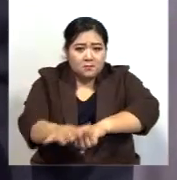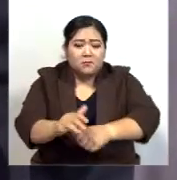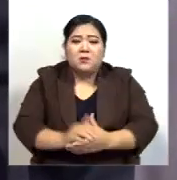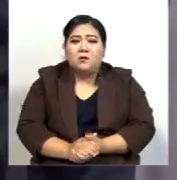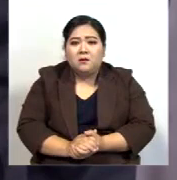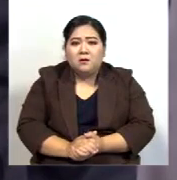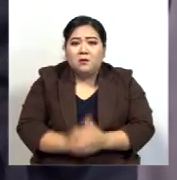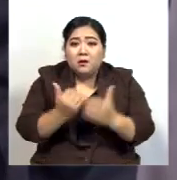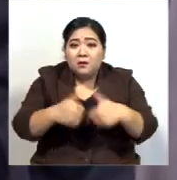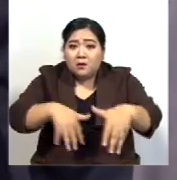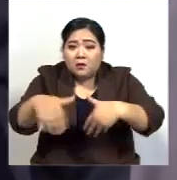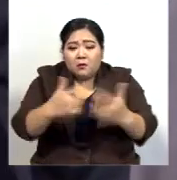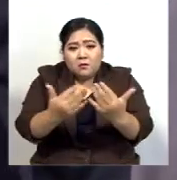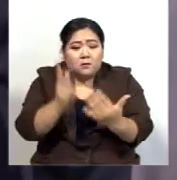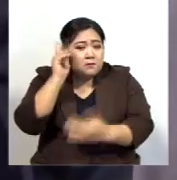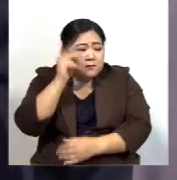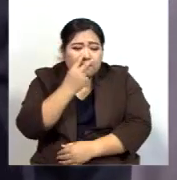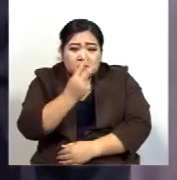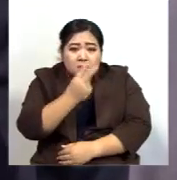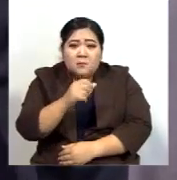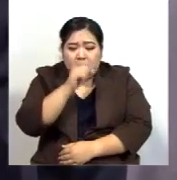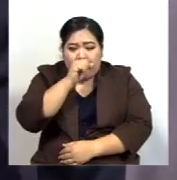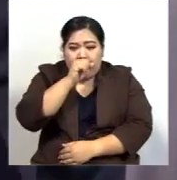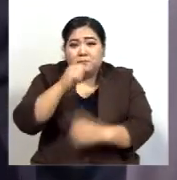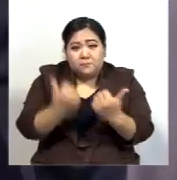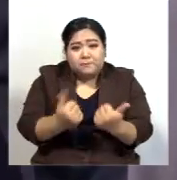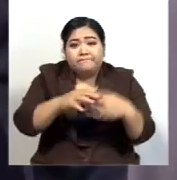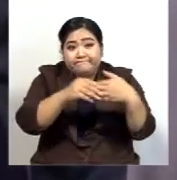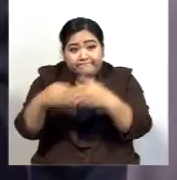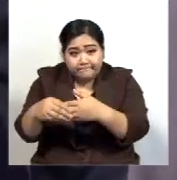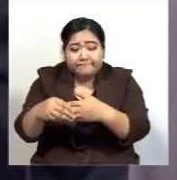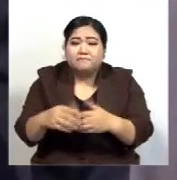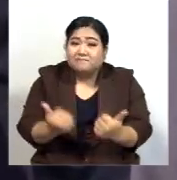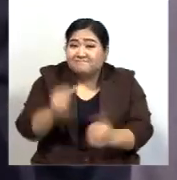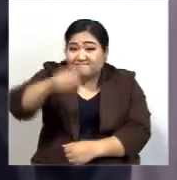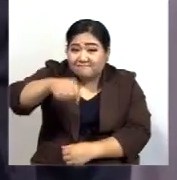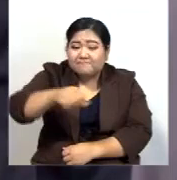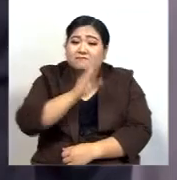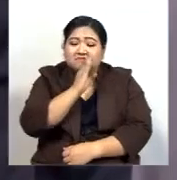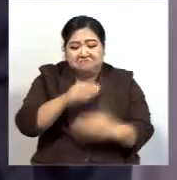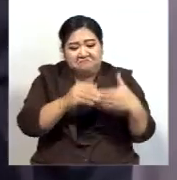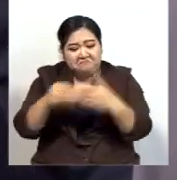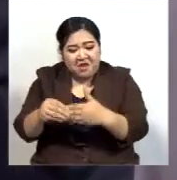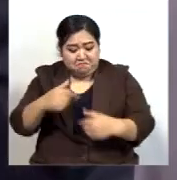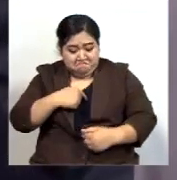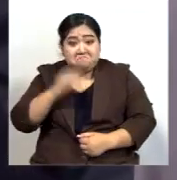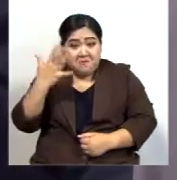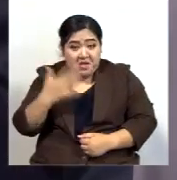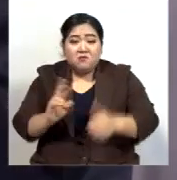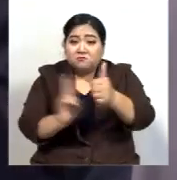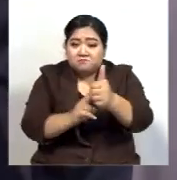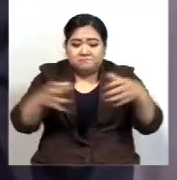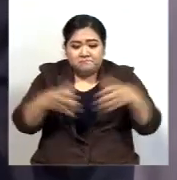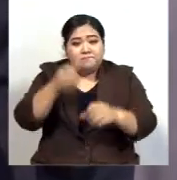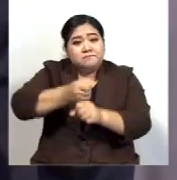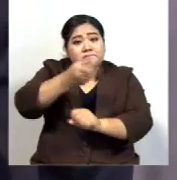คดีที่มารอติดตามมากเลย ครับจะถึงได้มาปรากฏตัวที่นี่ถ้าผมไม่ปรากฏตัวที่นี่กับพร้อมหน่วยร่วมปฏิ